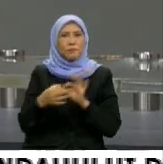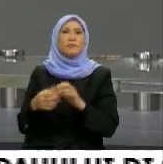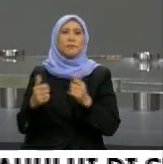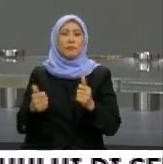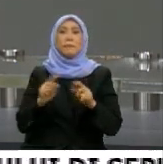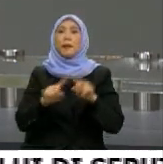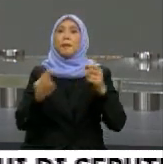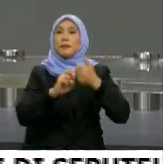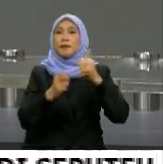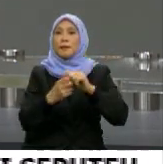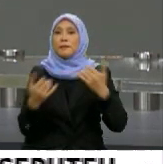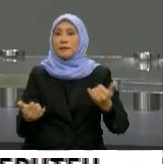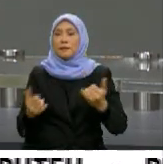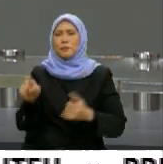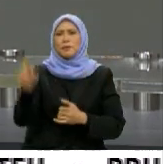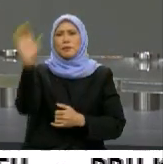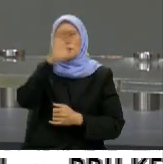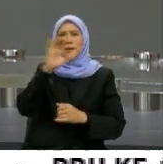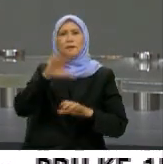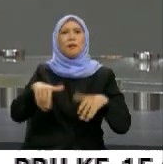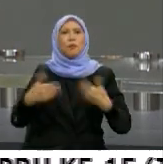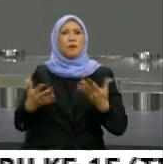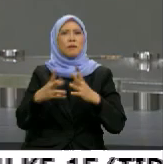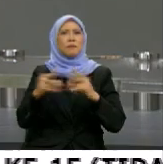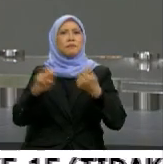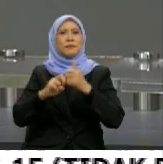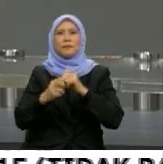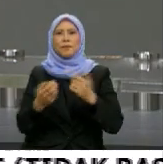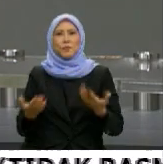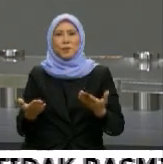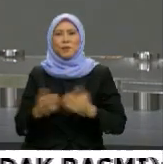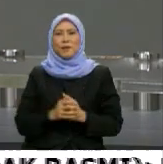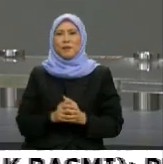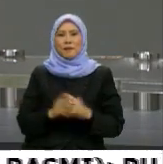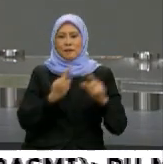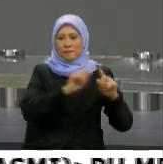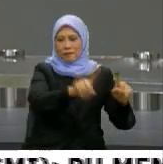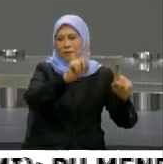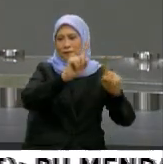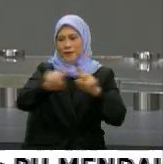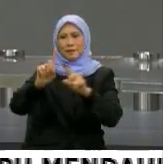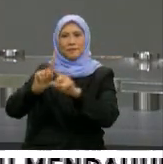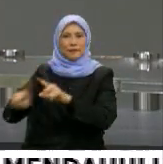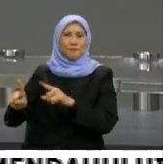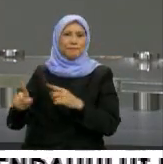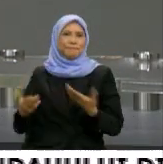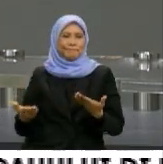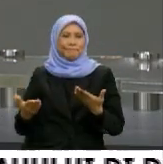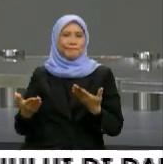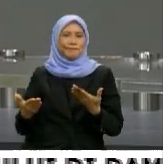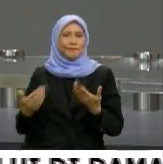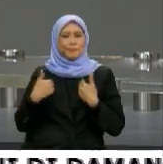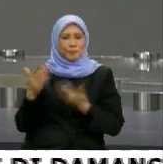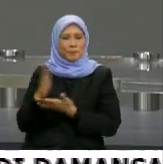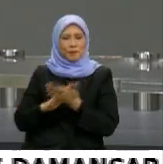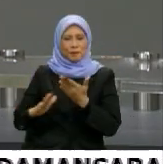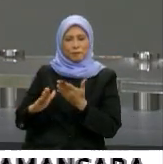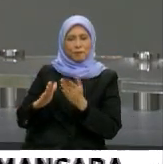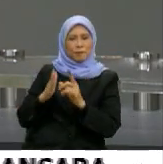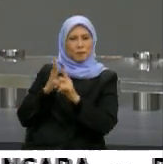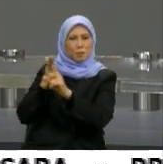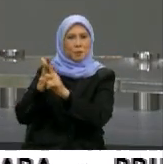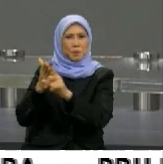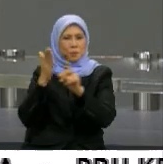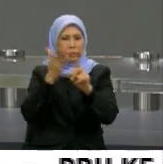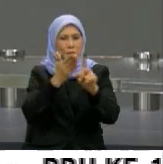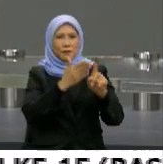masalahnya ini je, they have to find a way nak bertemu dekat titik tengah because value different political parties ni agak berbeza. Ada yang mungkin cenderung ke kanan, ada yang